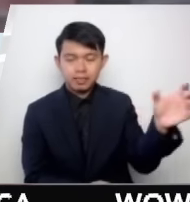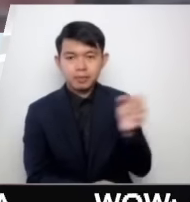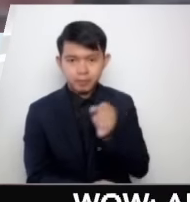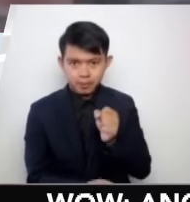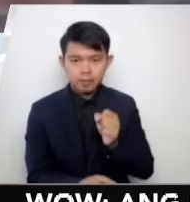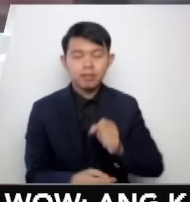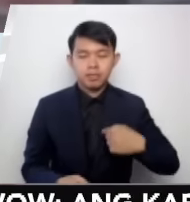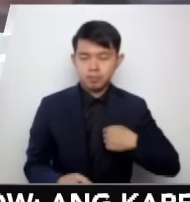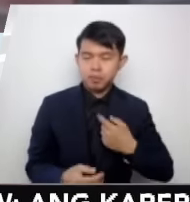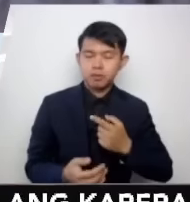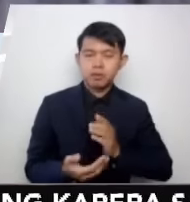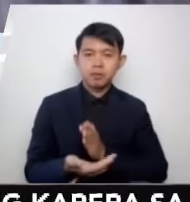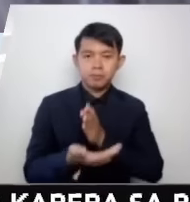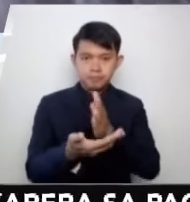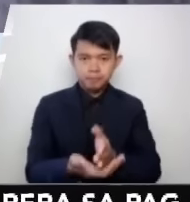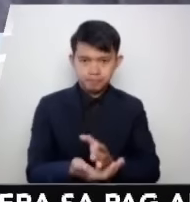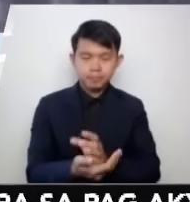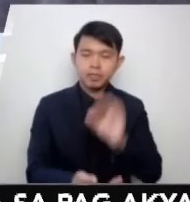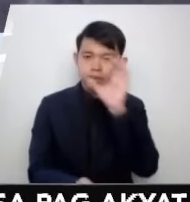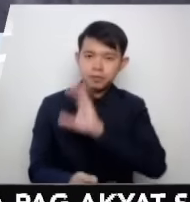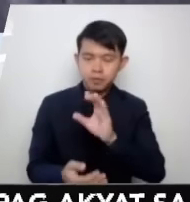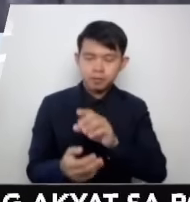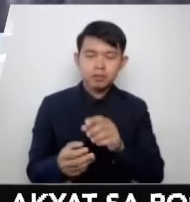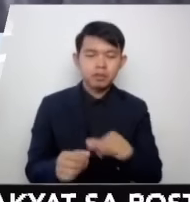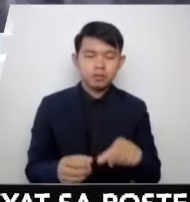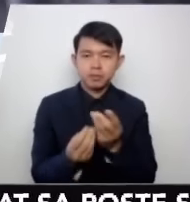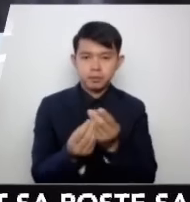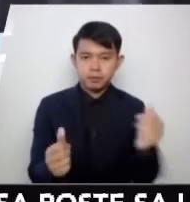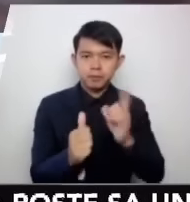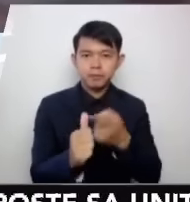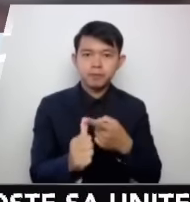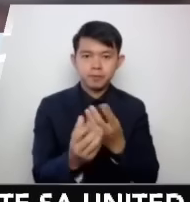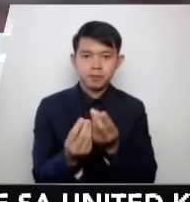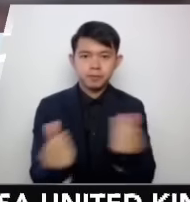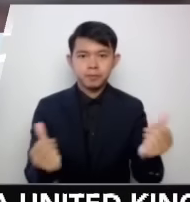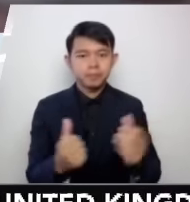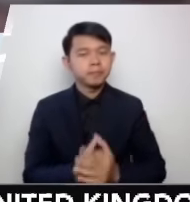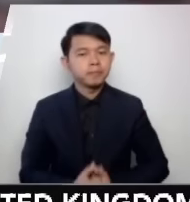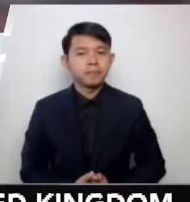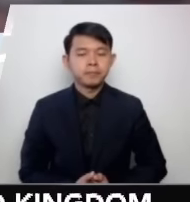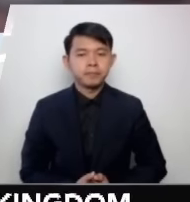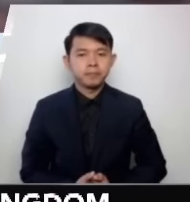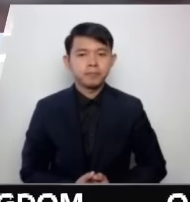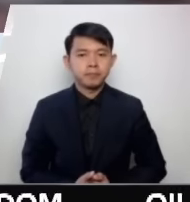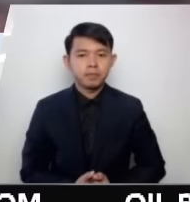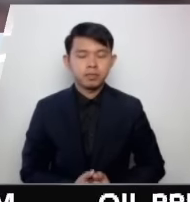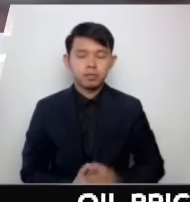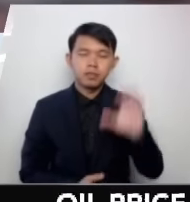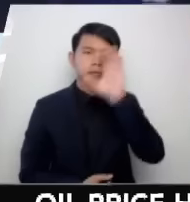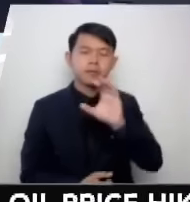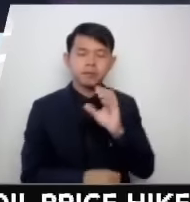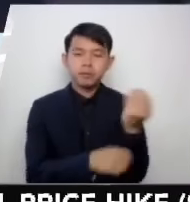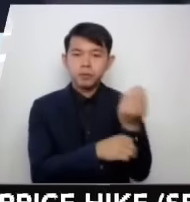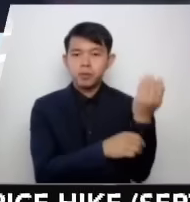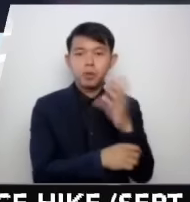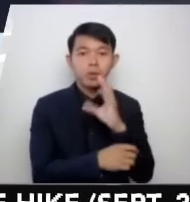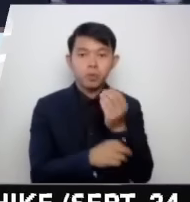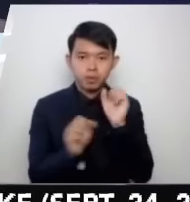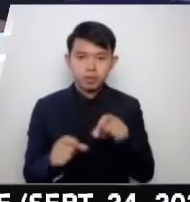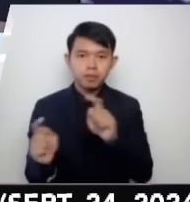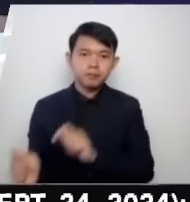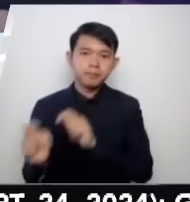ng first aid po. Agad naman daw silang nagpatawag ng ambulansya ang pwedeng mag-transport sa biktima. Itinanggi rin nilang sila ang